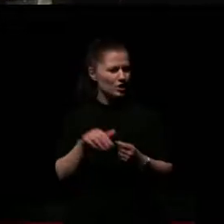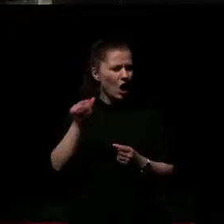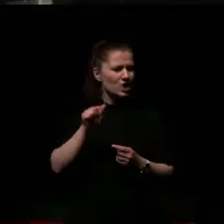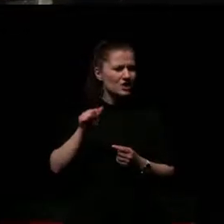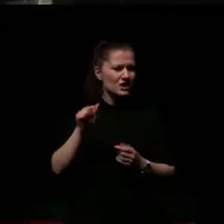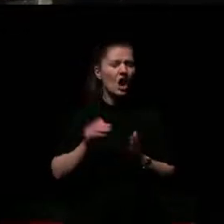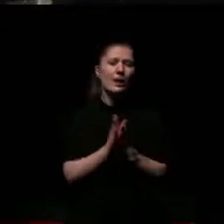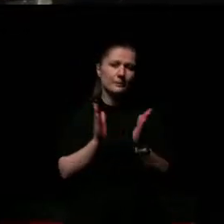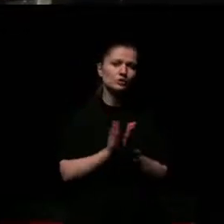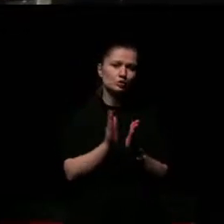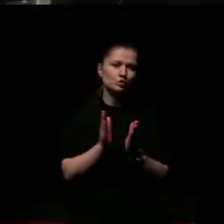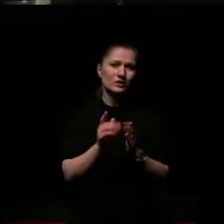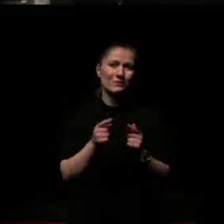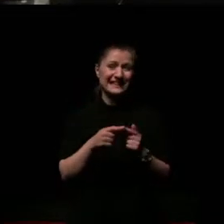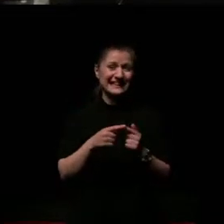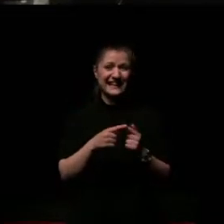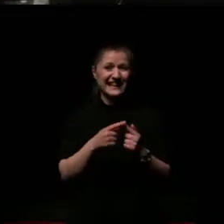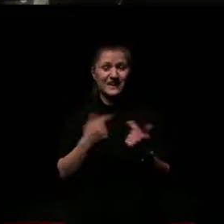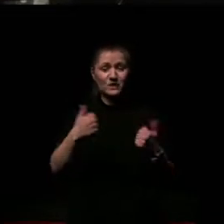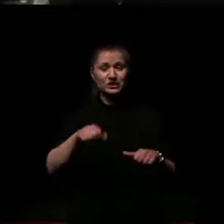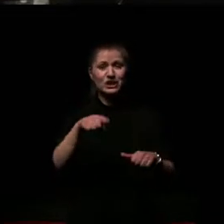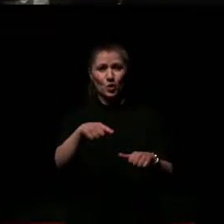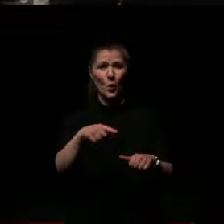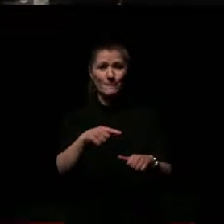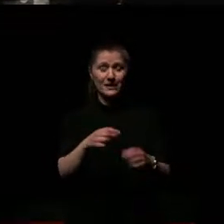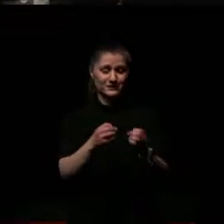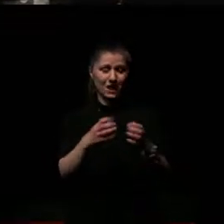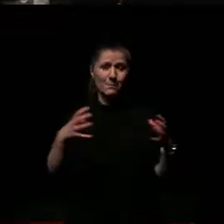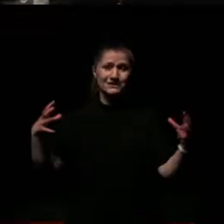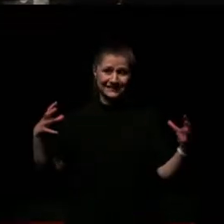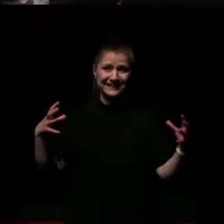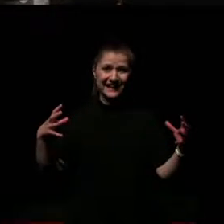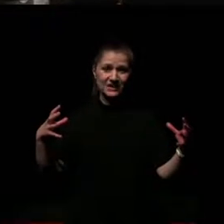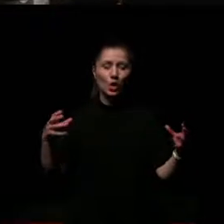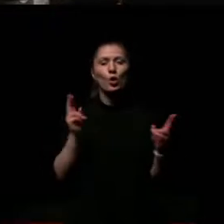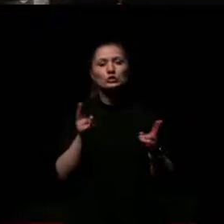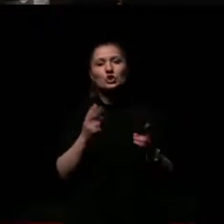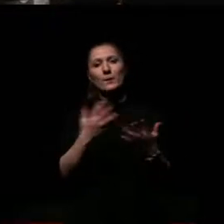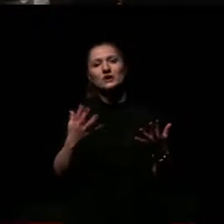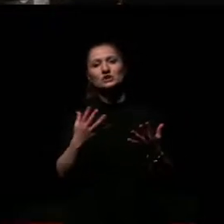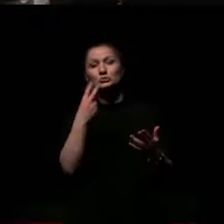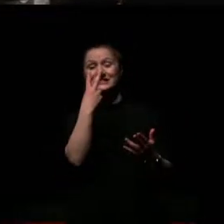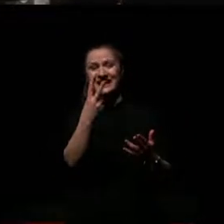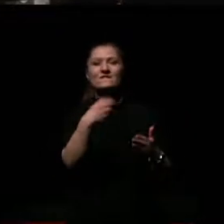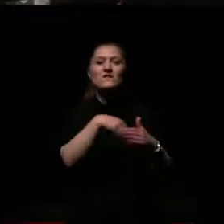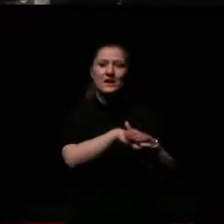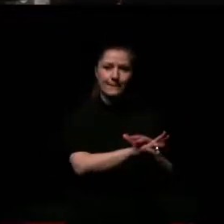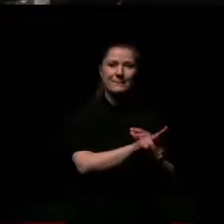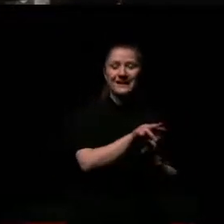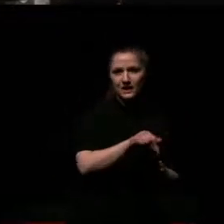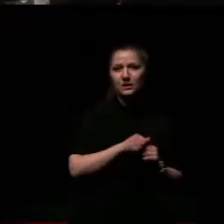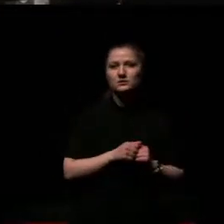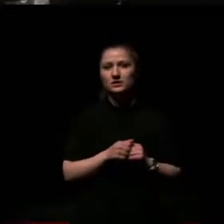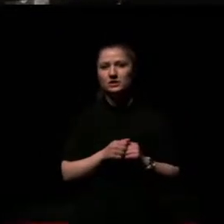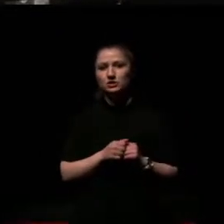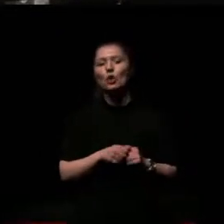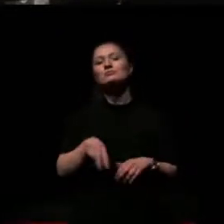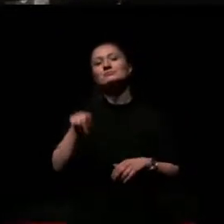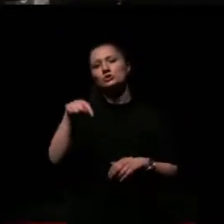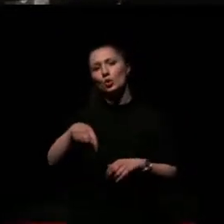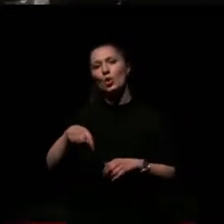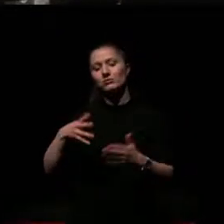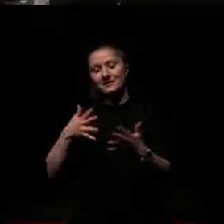mye strenge kapasitetsbegrensninger, og ikke minst at mange følger med hjemmefra, så derfor vil det da bli gjennomført en